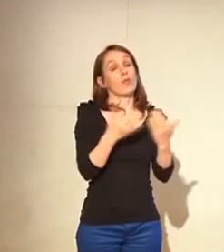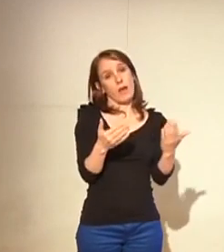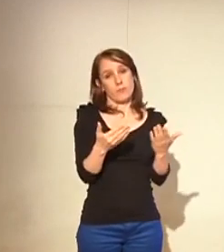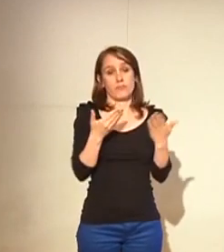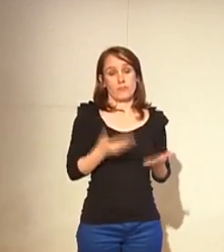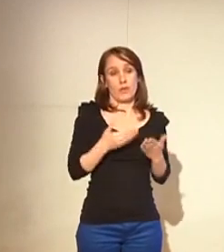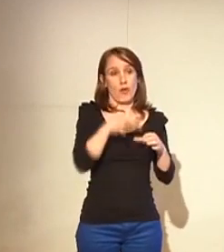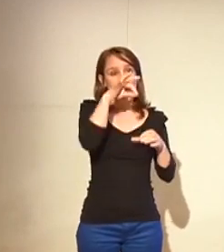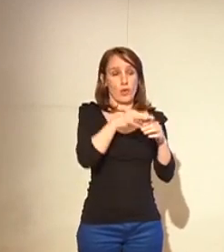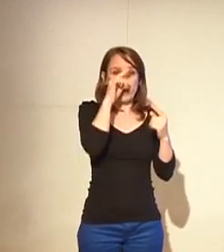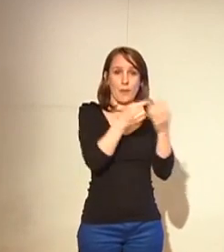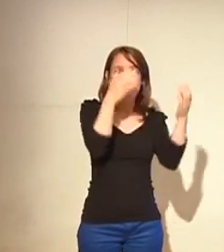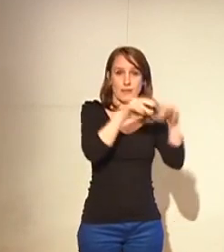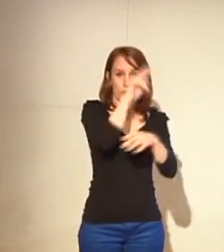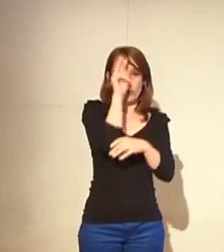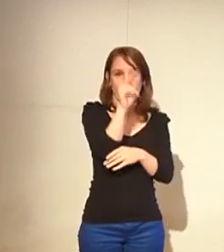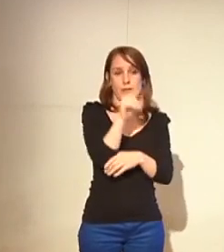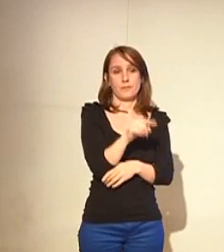la l'assemblée